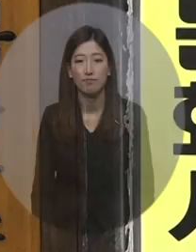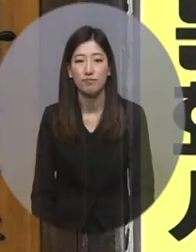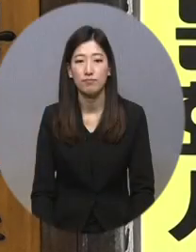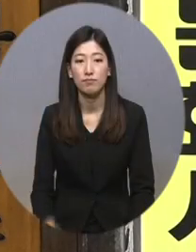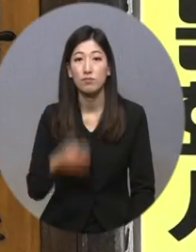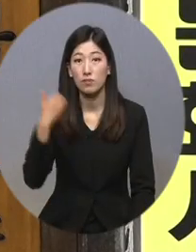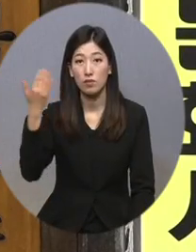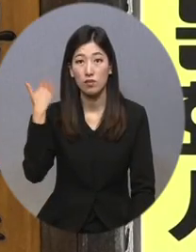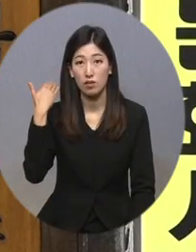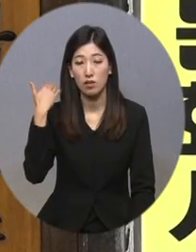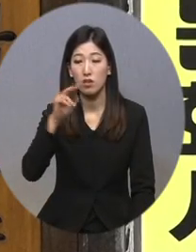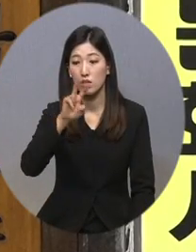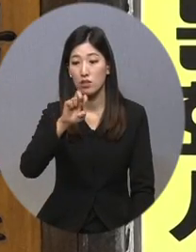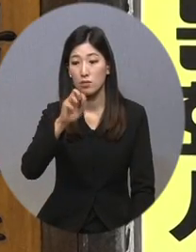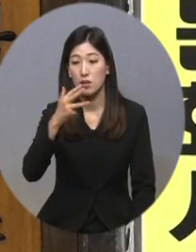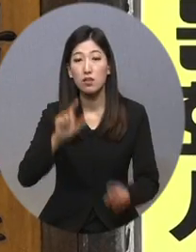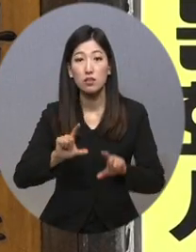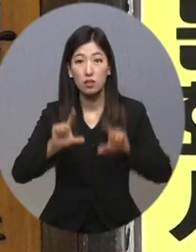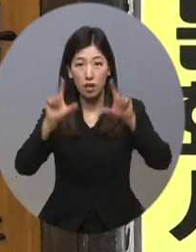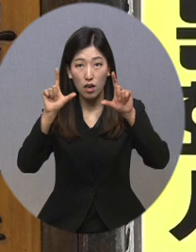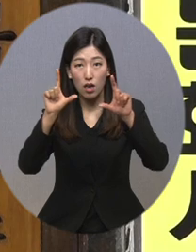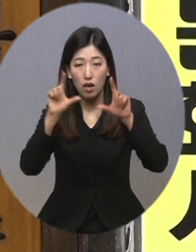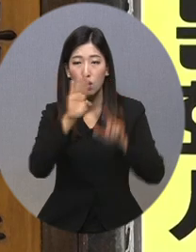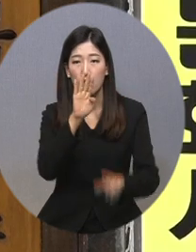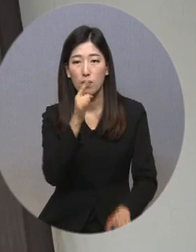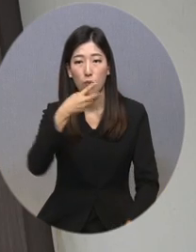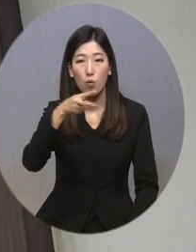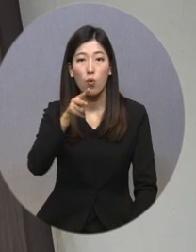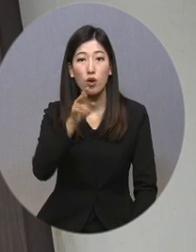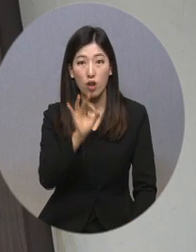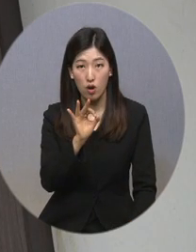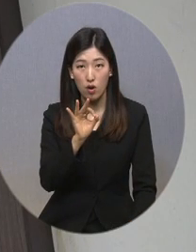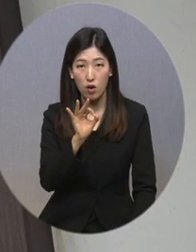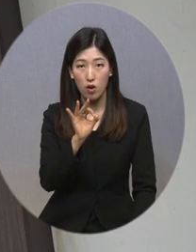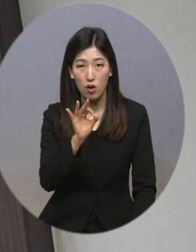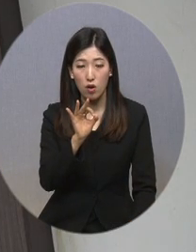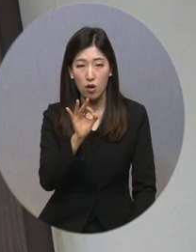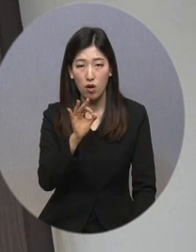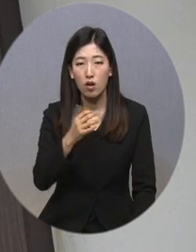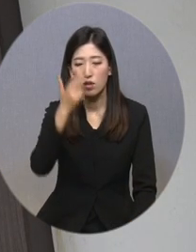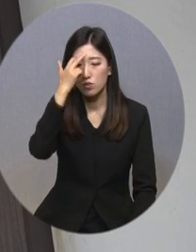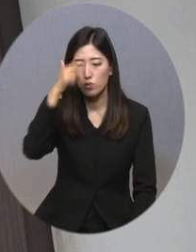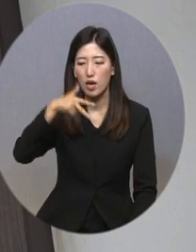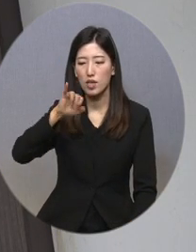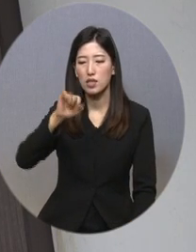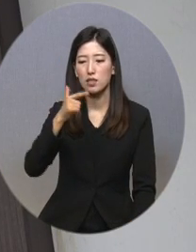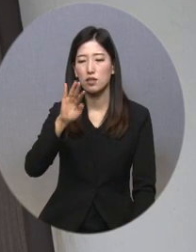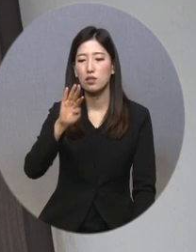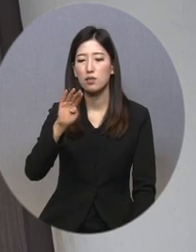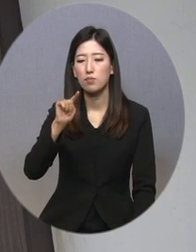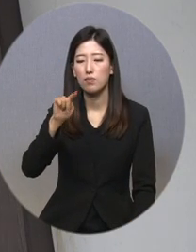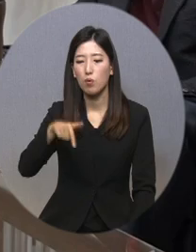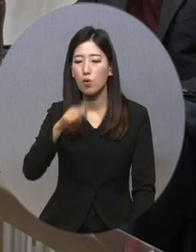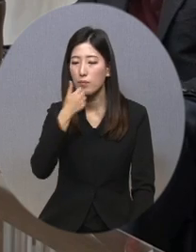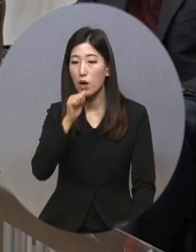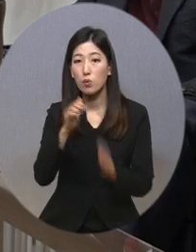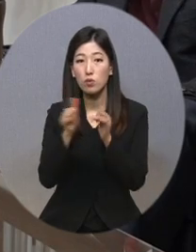지난 28일 보령 최진복 법률사무소에서 복지TV 충남방송 고문 변호사 위촉식이